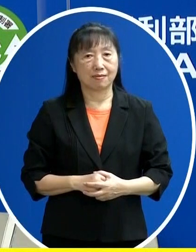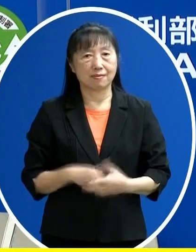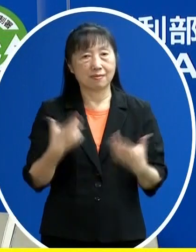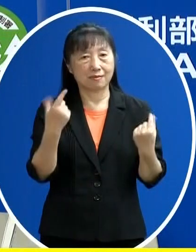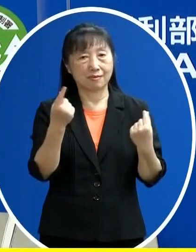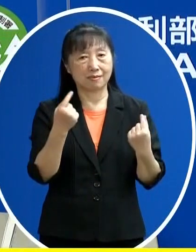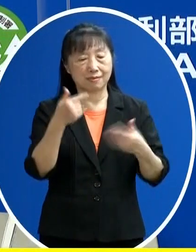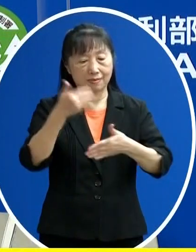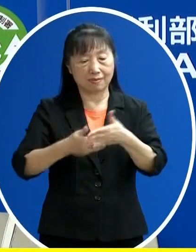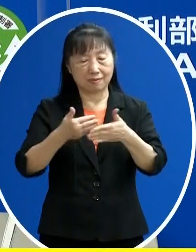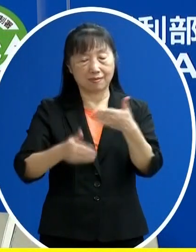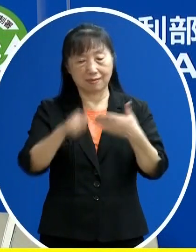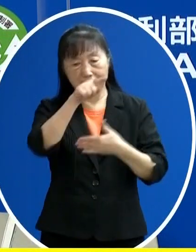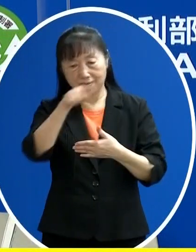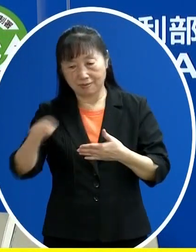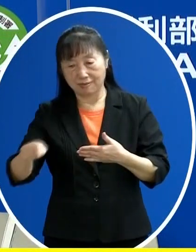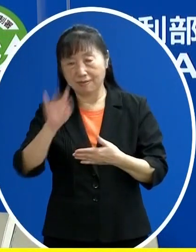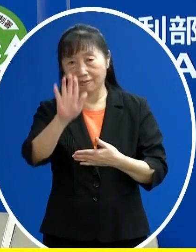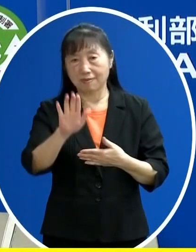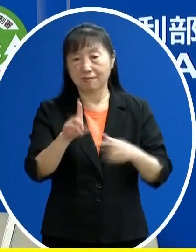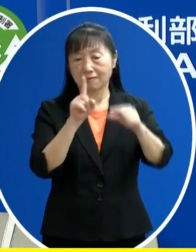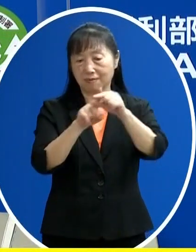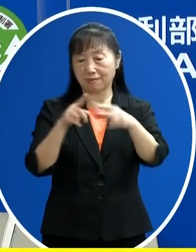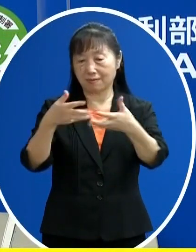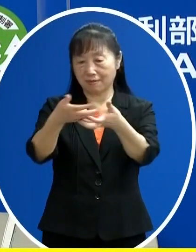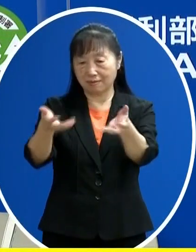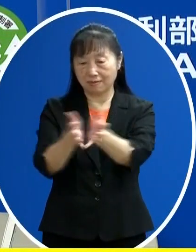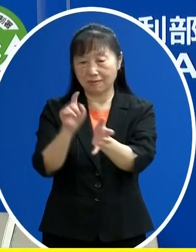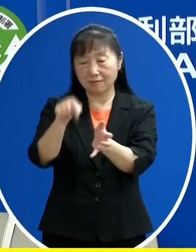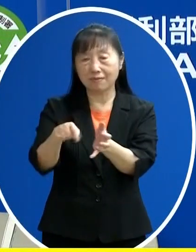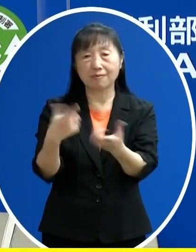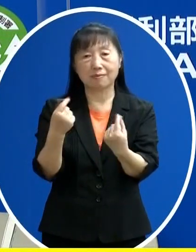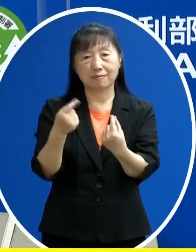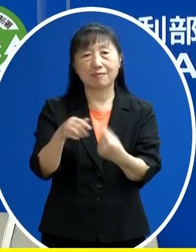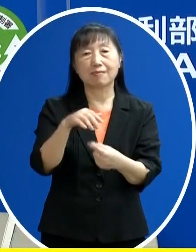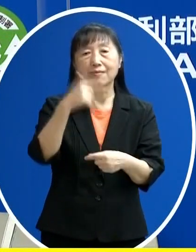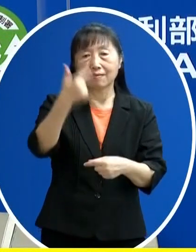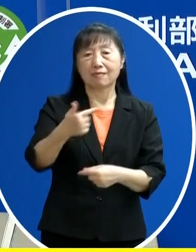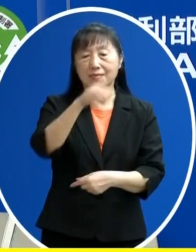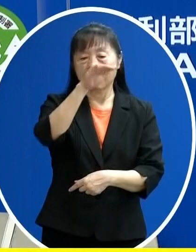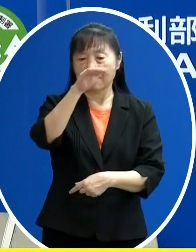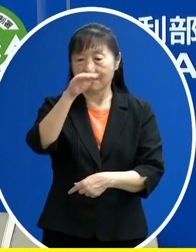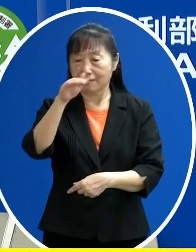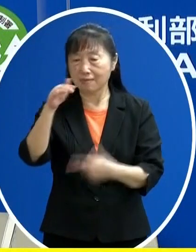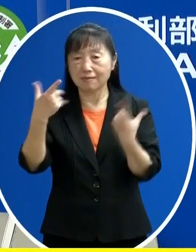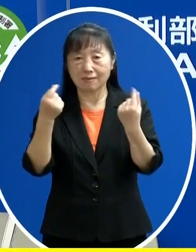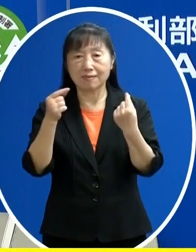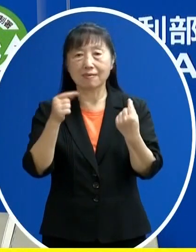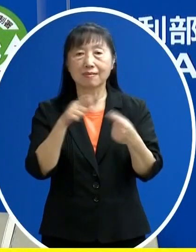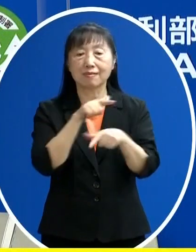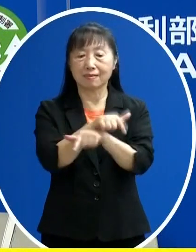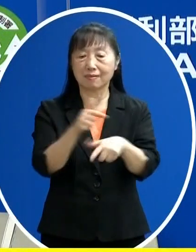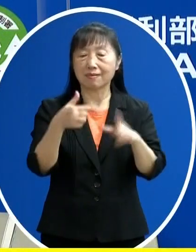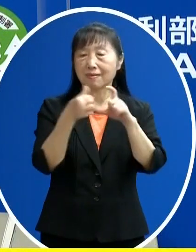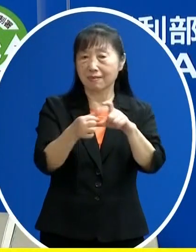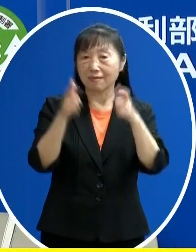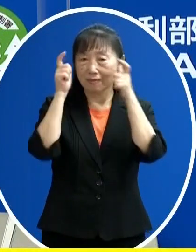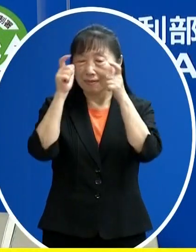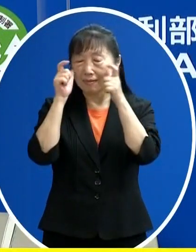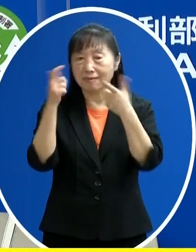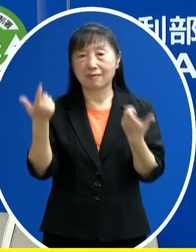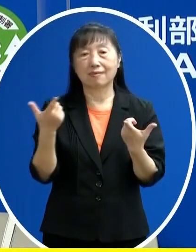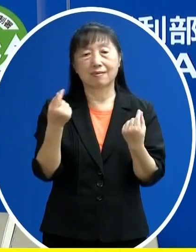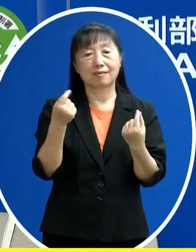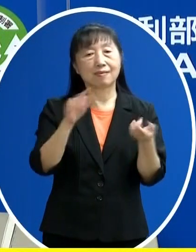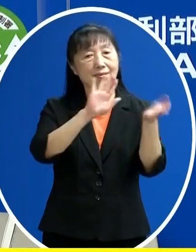显的在下降。那中区的部分目前也已经有呈现缓降的一个情形哈。那在南区跟高屏区的部分呢，目前